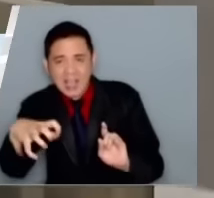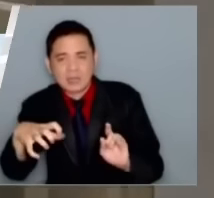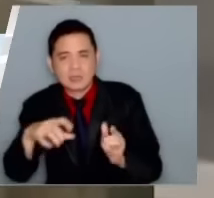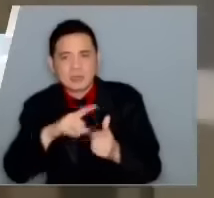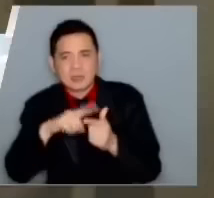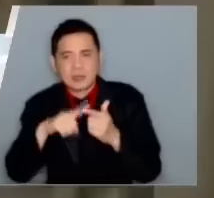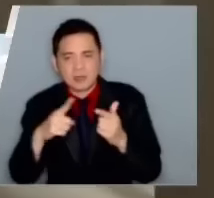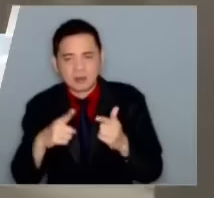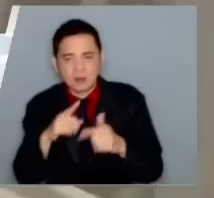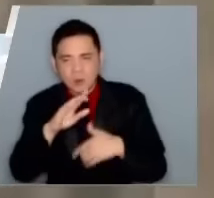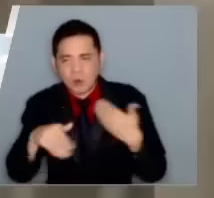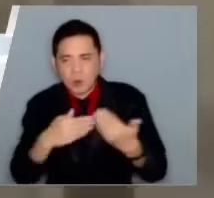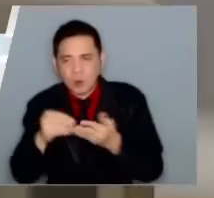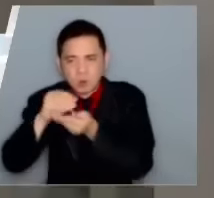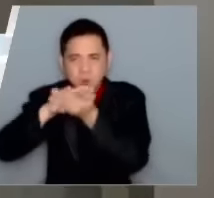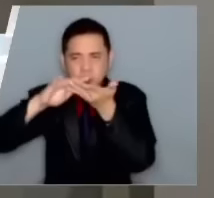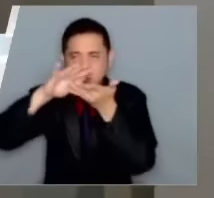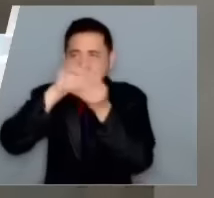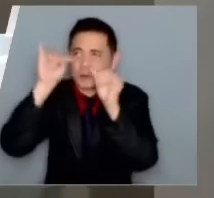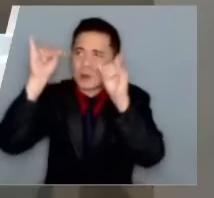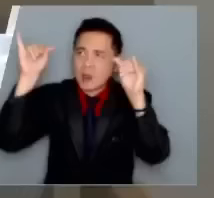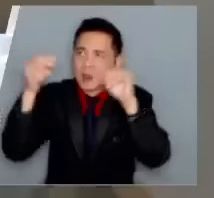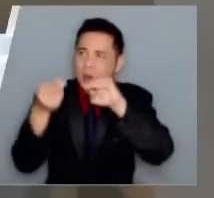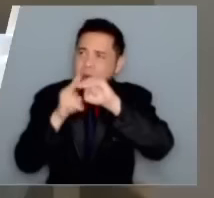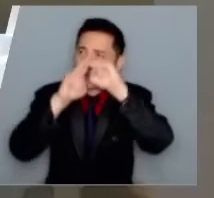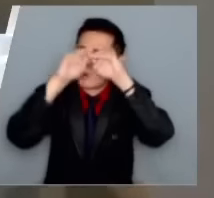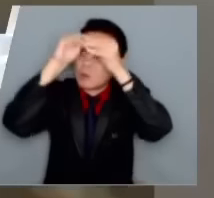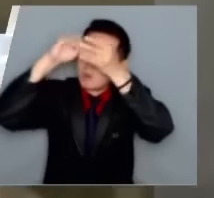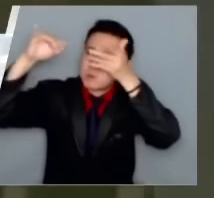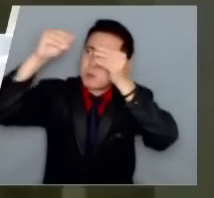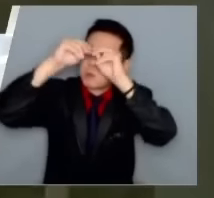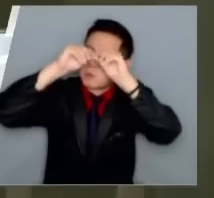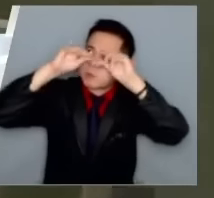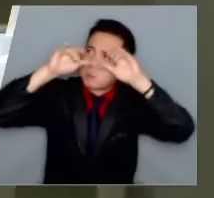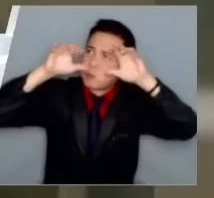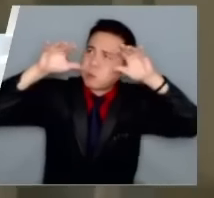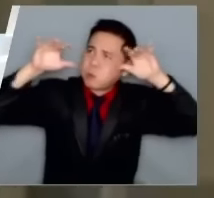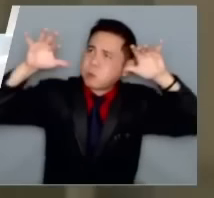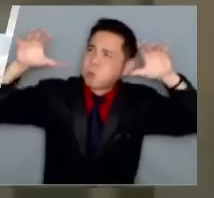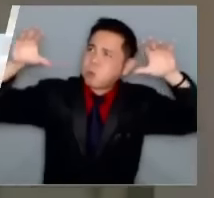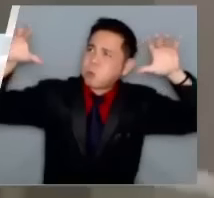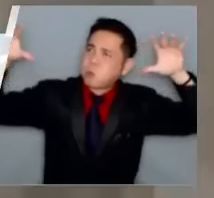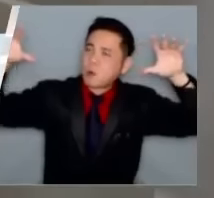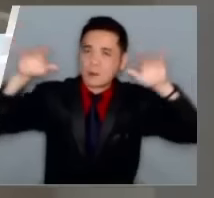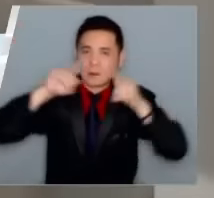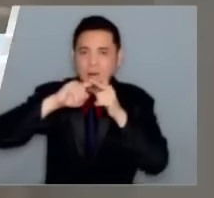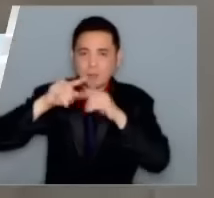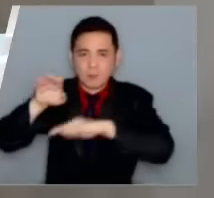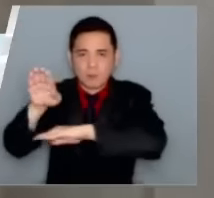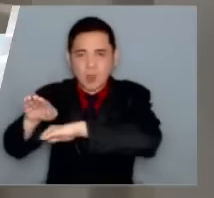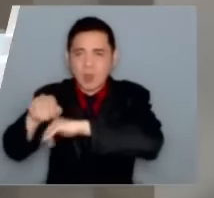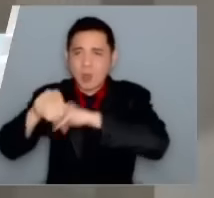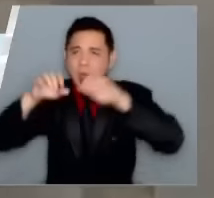mga clouds po natin. So, kapag ganun po ay sa hapon po niya usually binabagsak yung malalakas na buhos po ng mga pag-ulan.